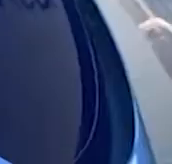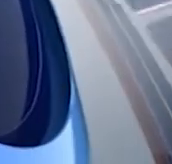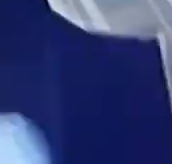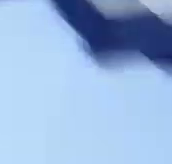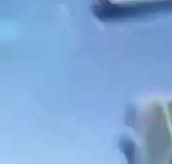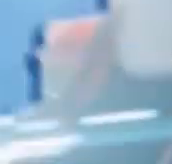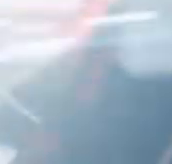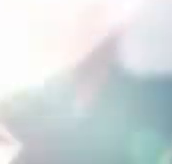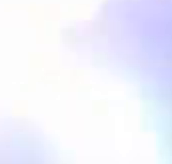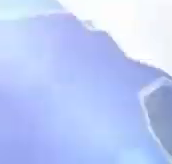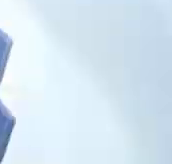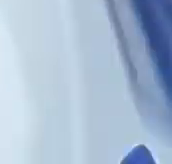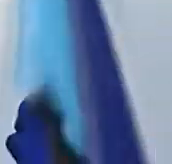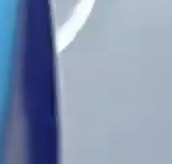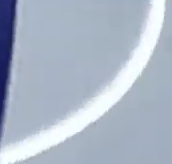Музика